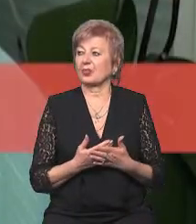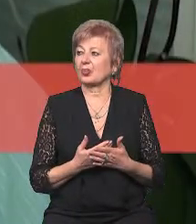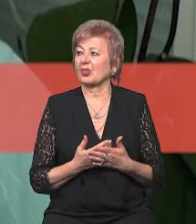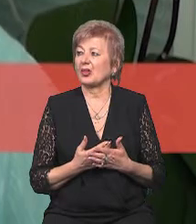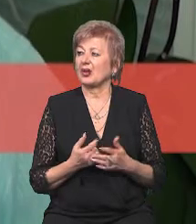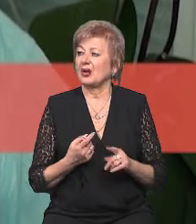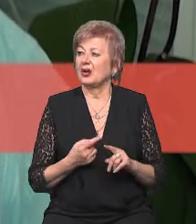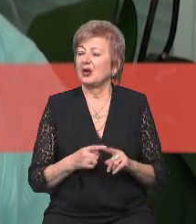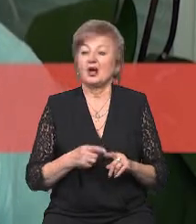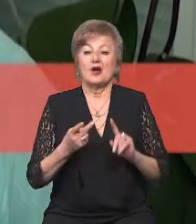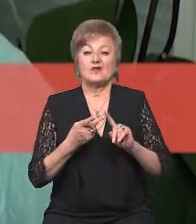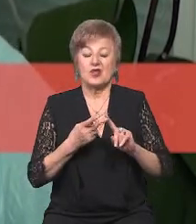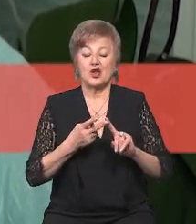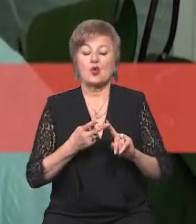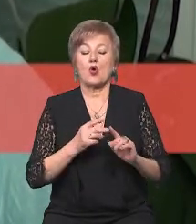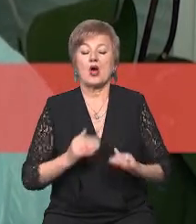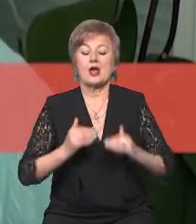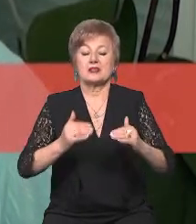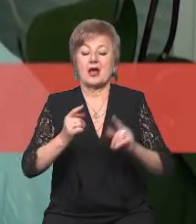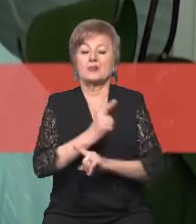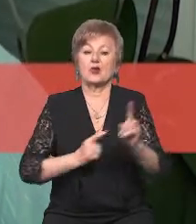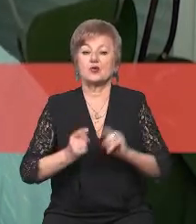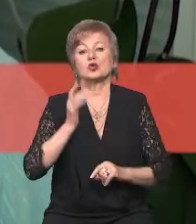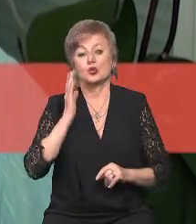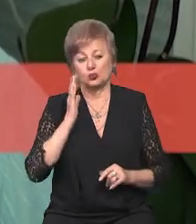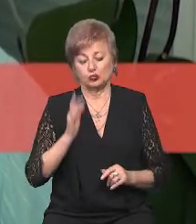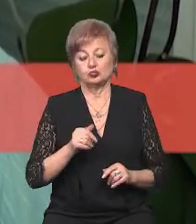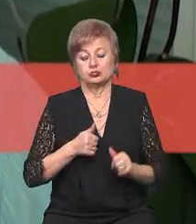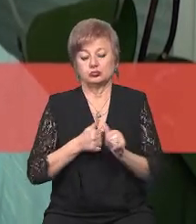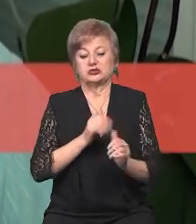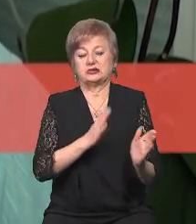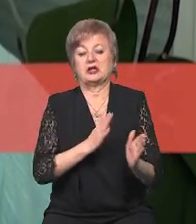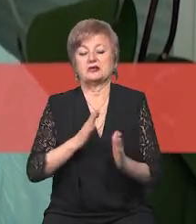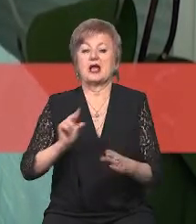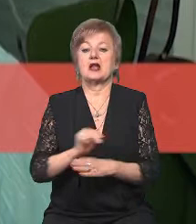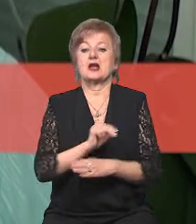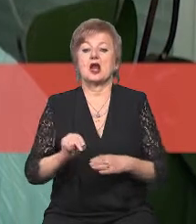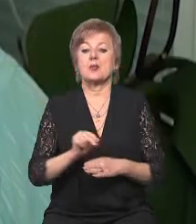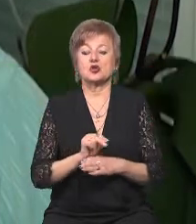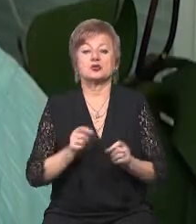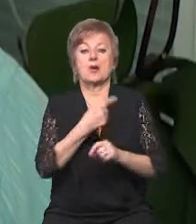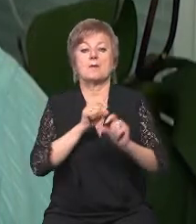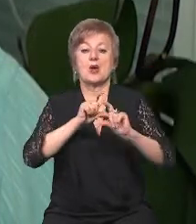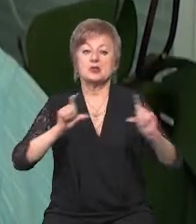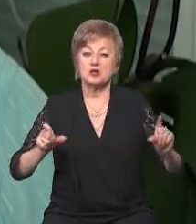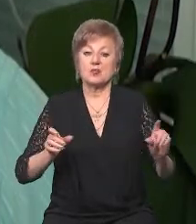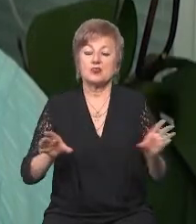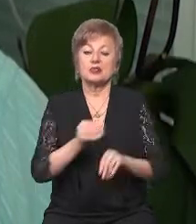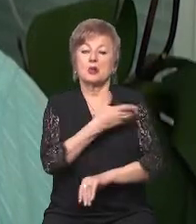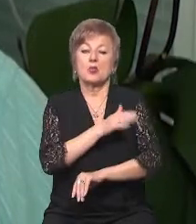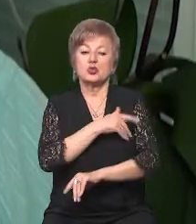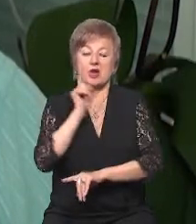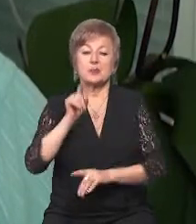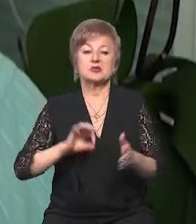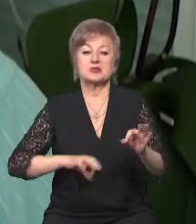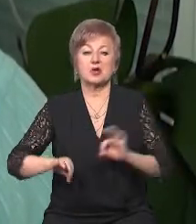реформування? Другий етап реформування, думаю, що будемо йти за системою оптимізації лікувальної установи, згідно з полтавським проєктом, який